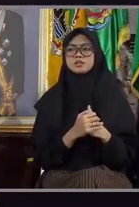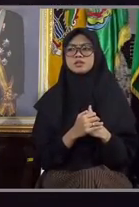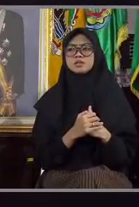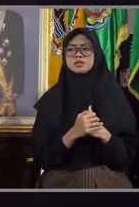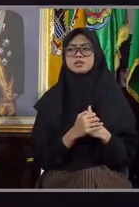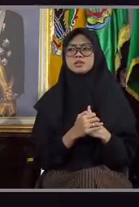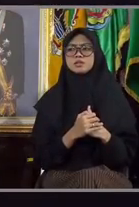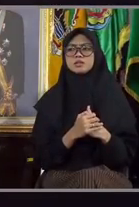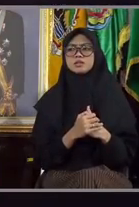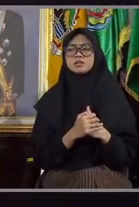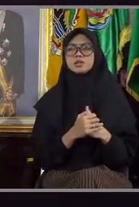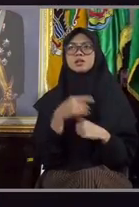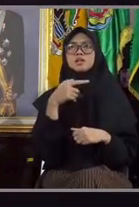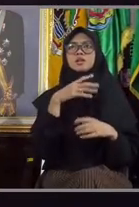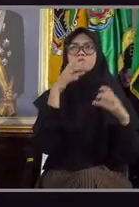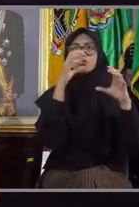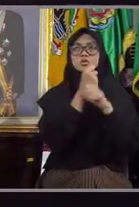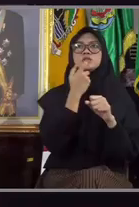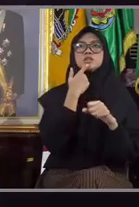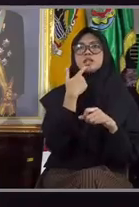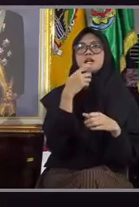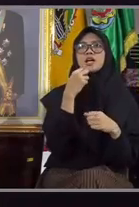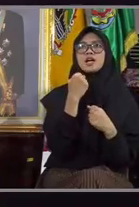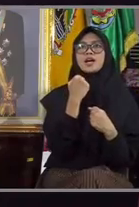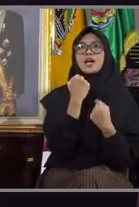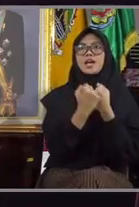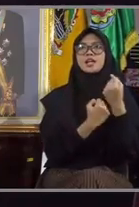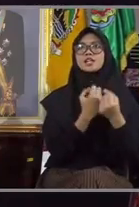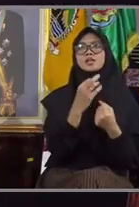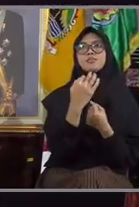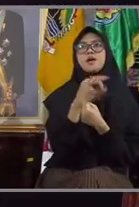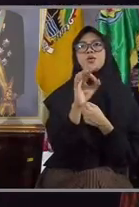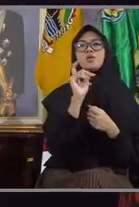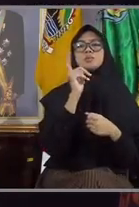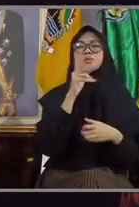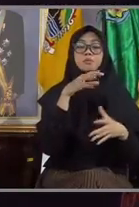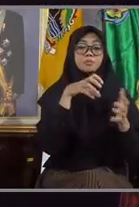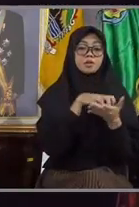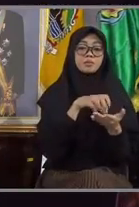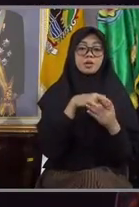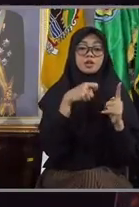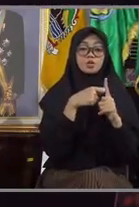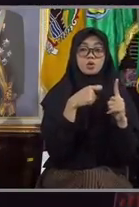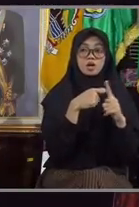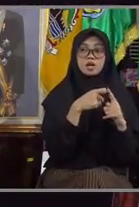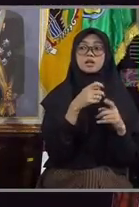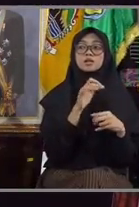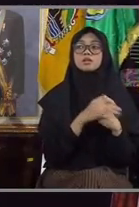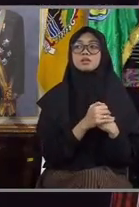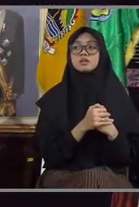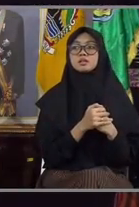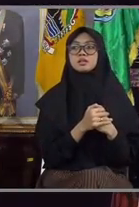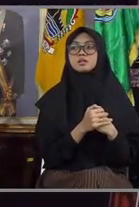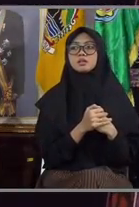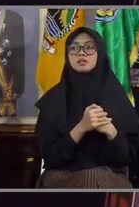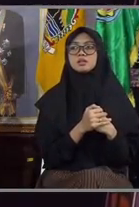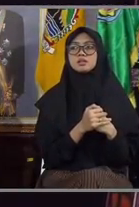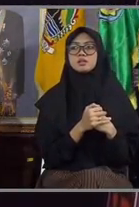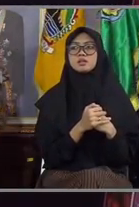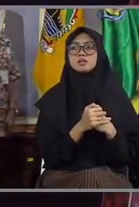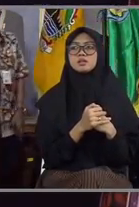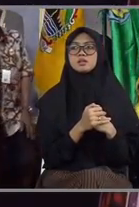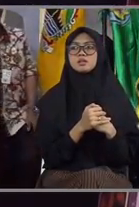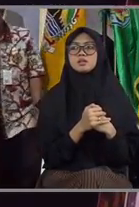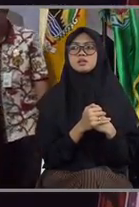membahas tentang energi terbarukan, di mana di tingkat kelurahan, ada beberapa kelurahan di Salatiga, Pak Wali juga preso, bahwa kami membentuk